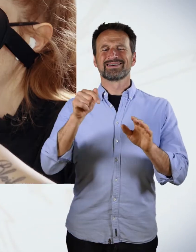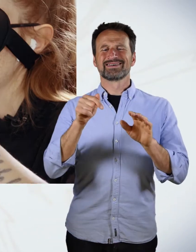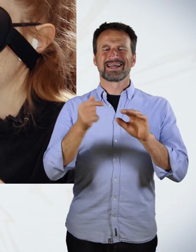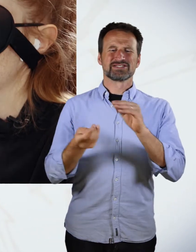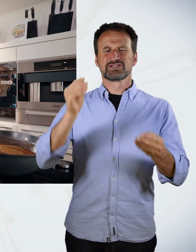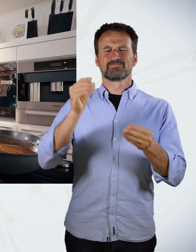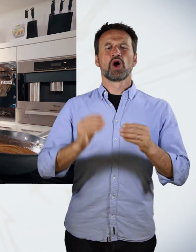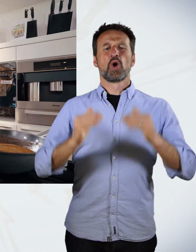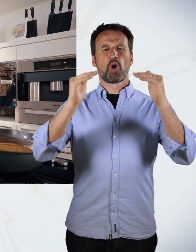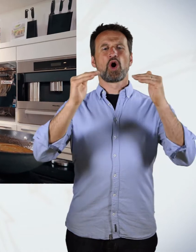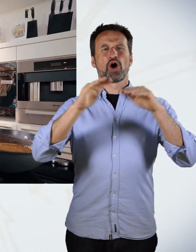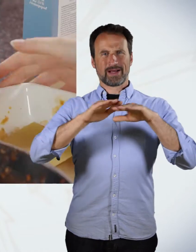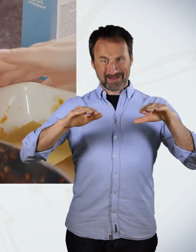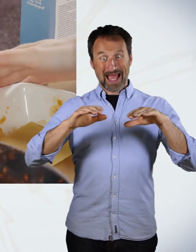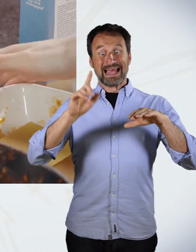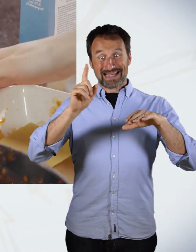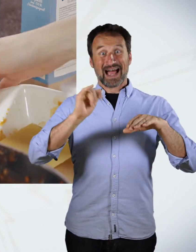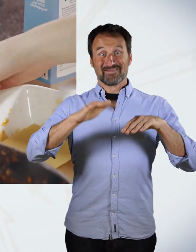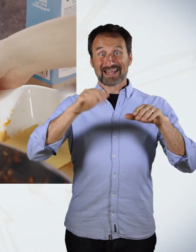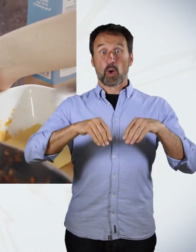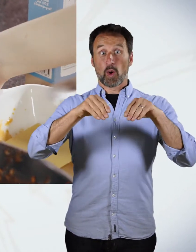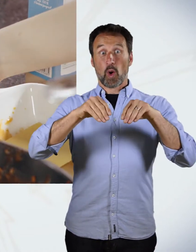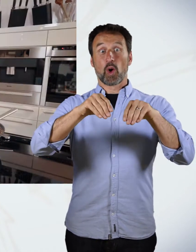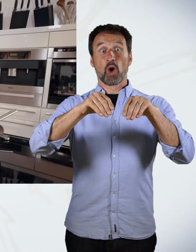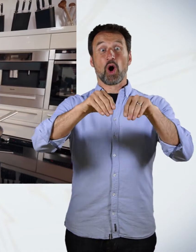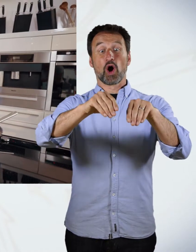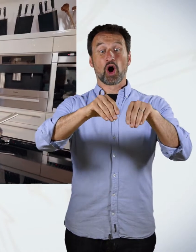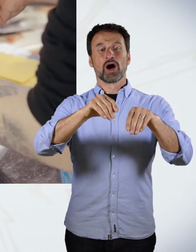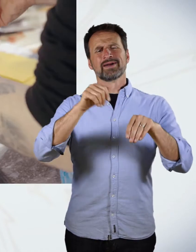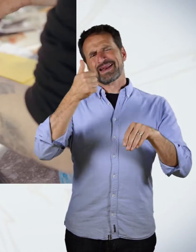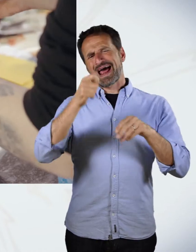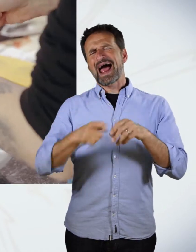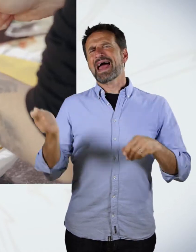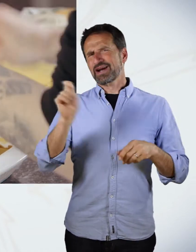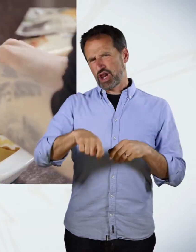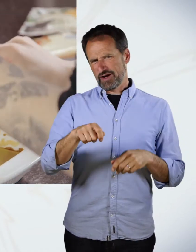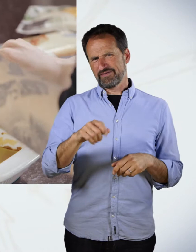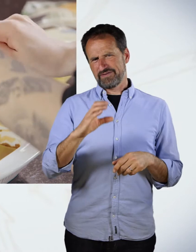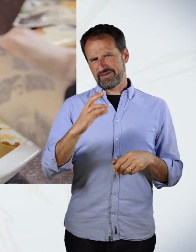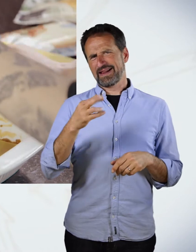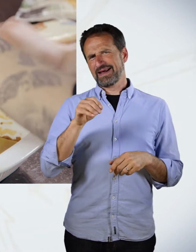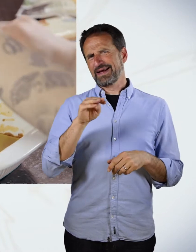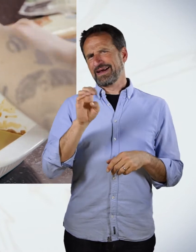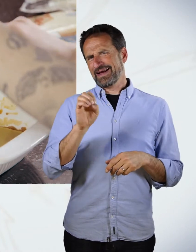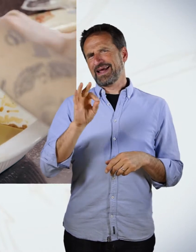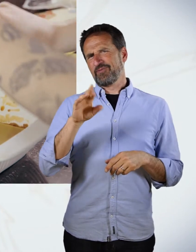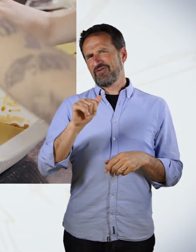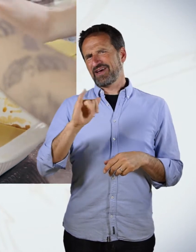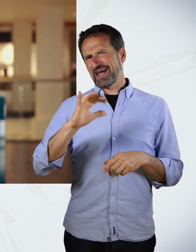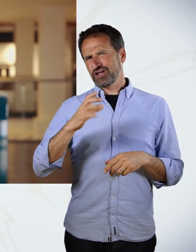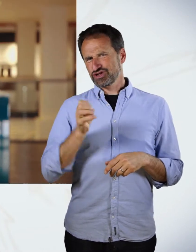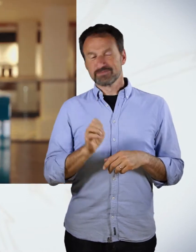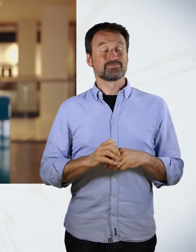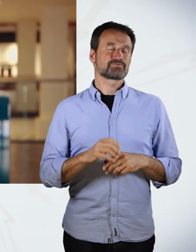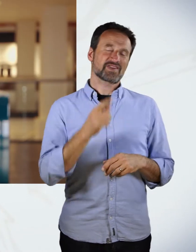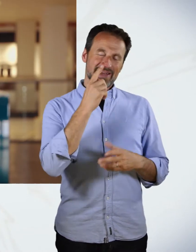sie hochkant. Okay, und jetzt hier? Weiter hoch, weiter hoch, weiter hoch. Dann mach erstmal einen Löffel. Creme Fraiche gibt der Sache einfach nochmal einen ganz anderen Geschmack.